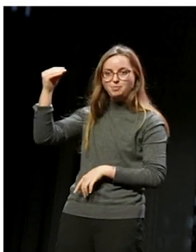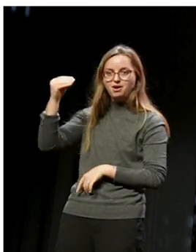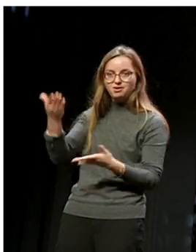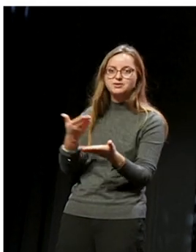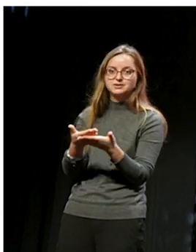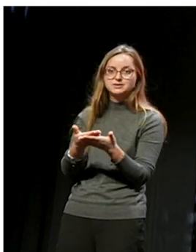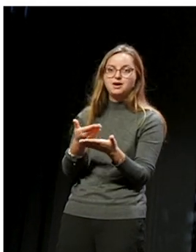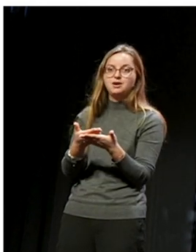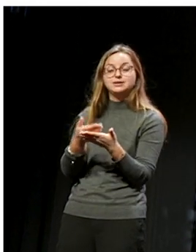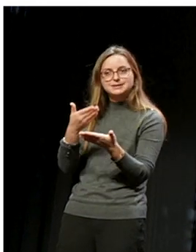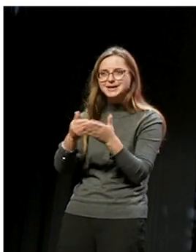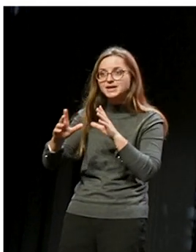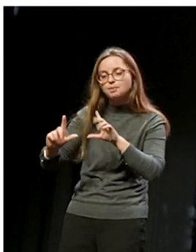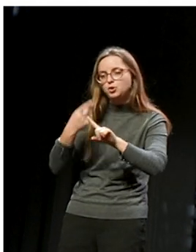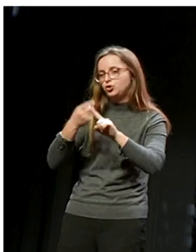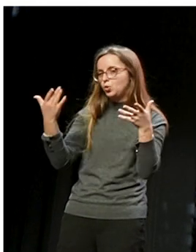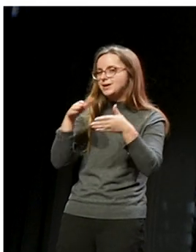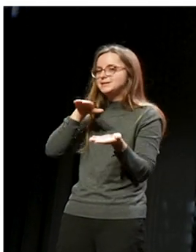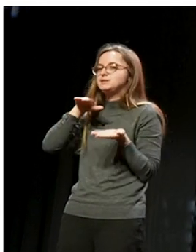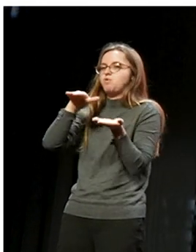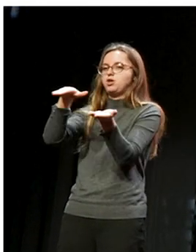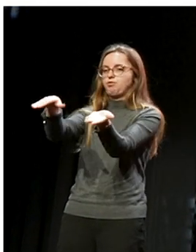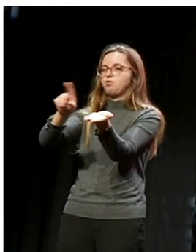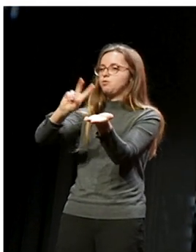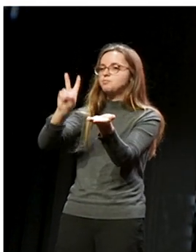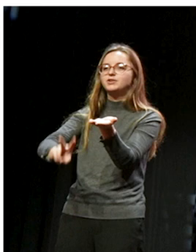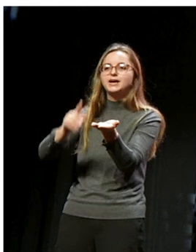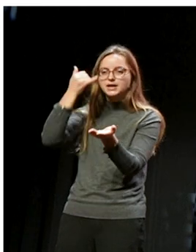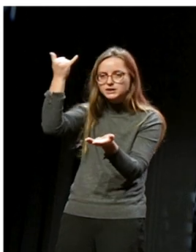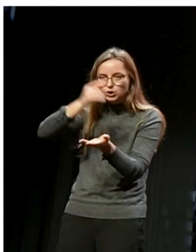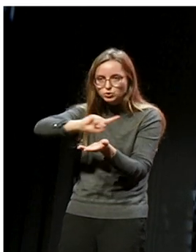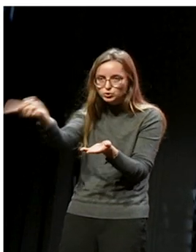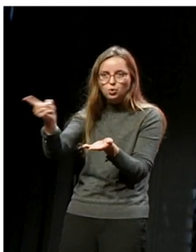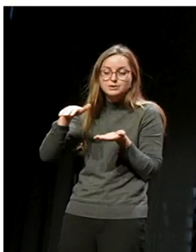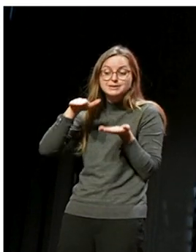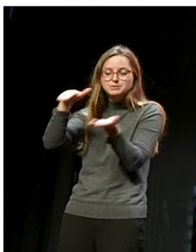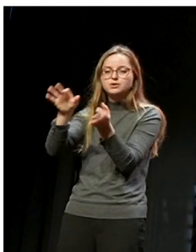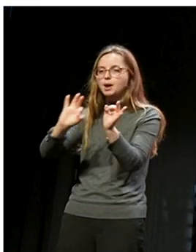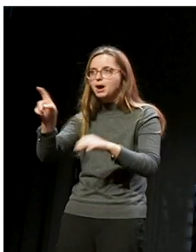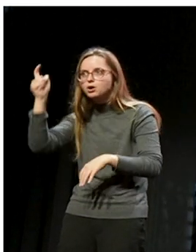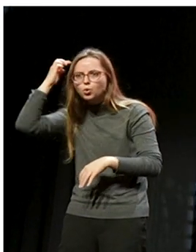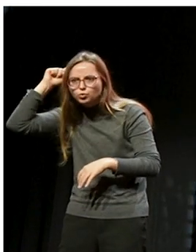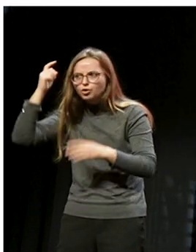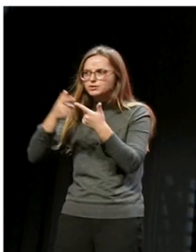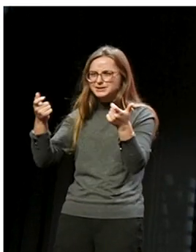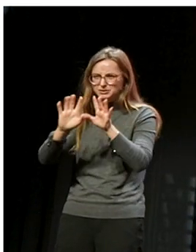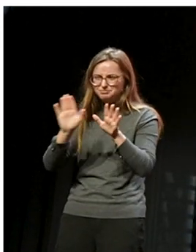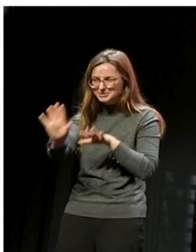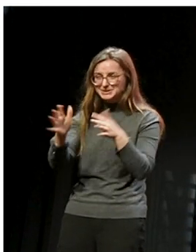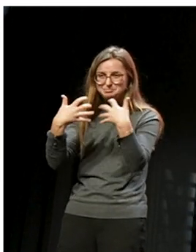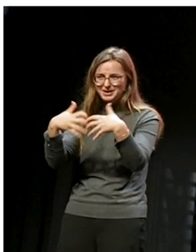ce qui est le plus important là-dedans, c'est simuler. C'est vraiment la simulation, d'accord ? Il n'y a pas de conscience, c'est rien, c'est de la simulation. Donc,